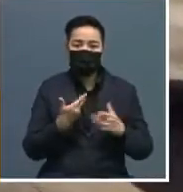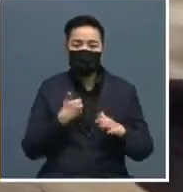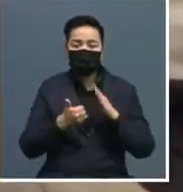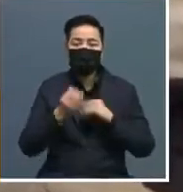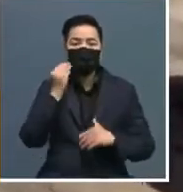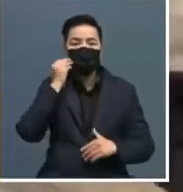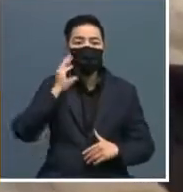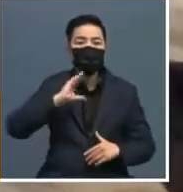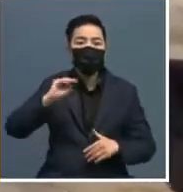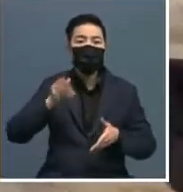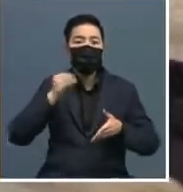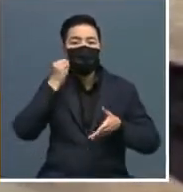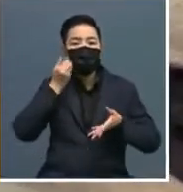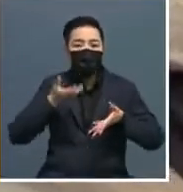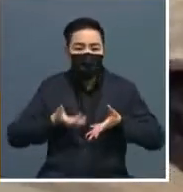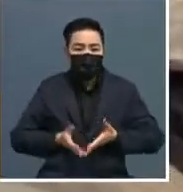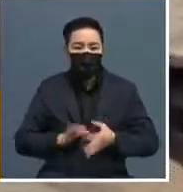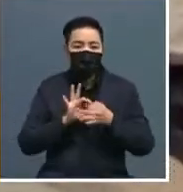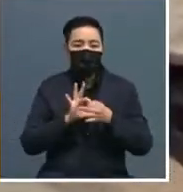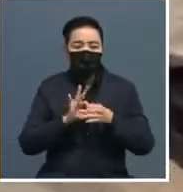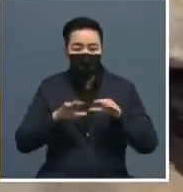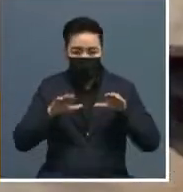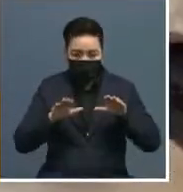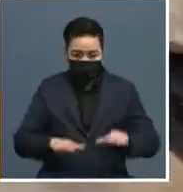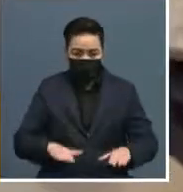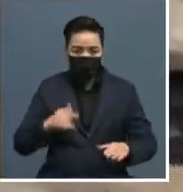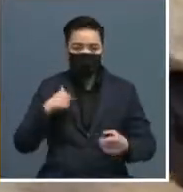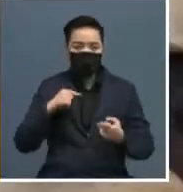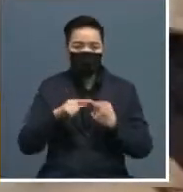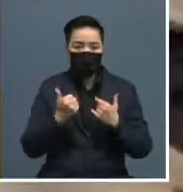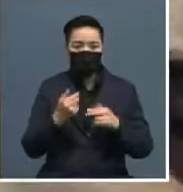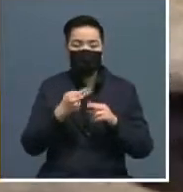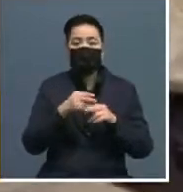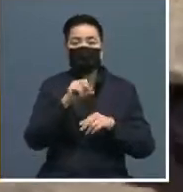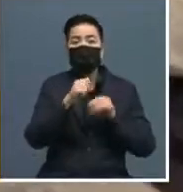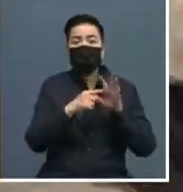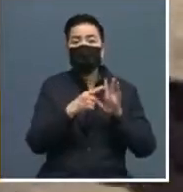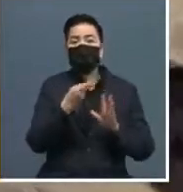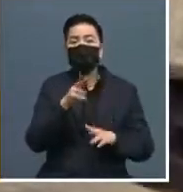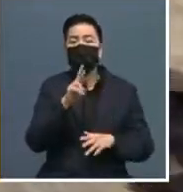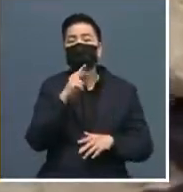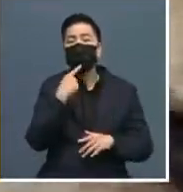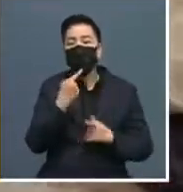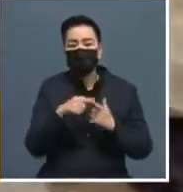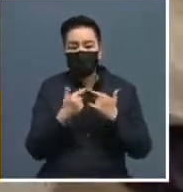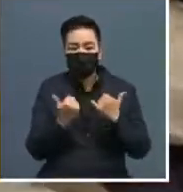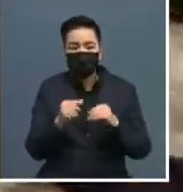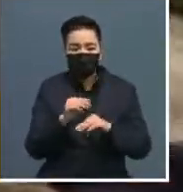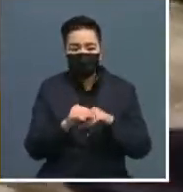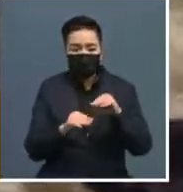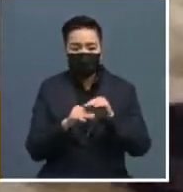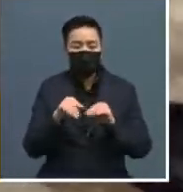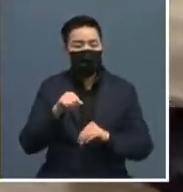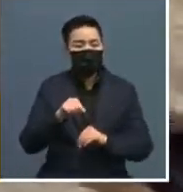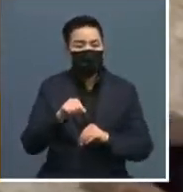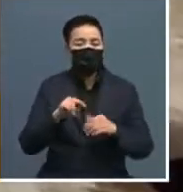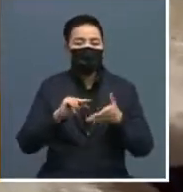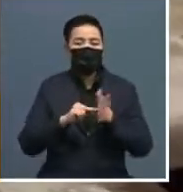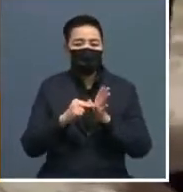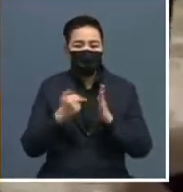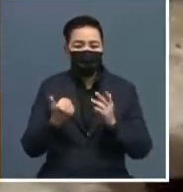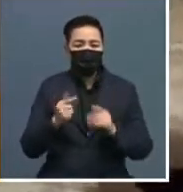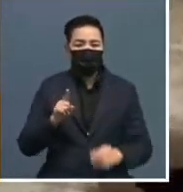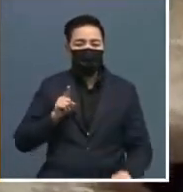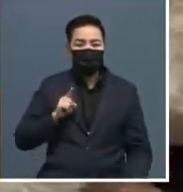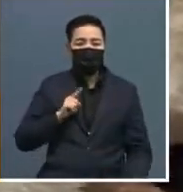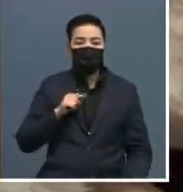าที่บ้านเกิดในขณะนี้ให้ลดความกังวลได้นะครับคุณสาครยังปิดท้ายบอกว่าโครงการดังกล่าวเนี่ยนับเป็นโครงการที่สภาภาร